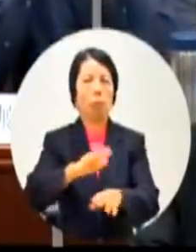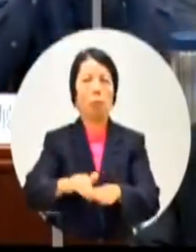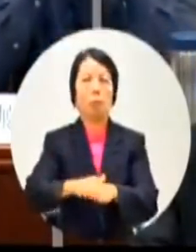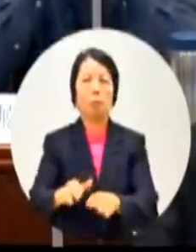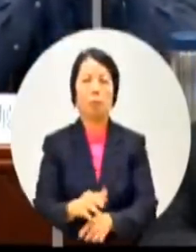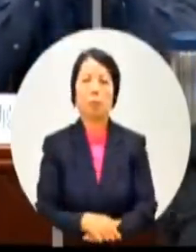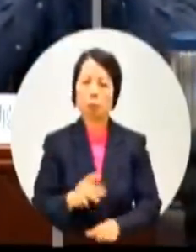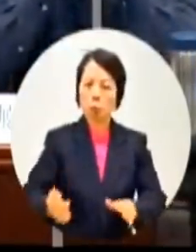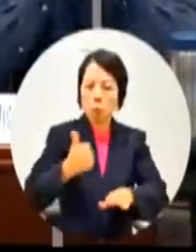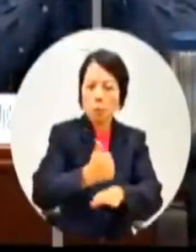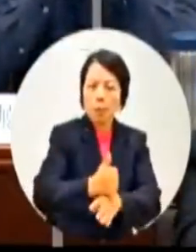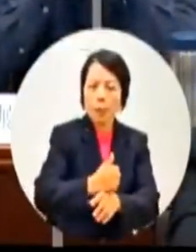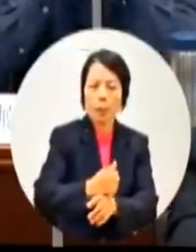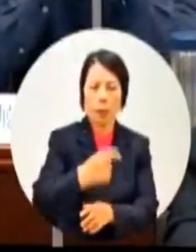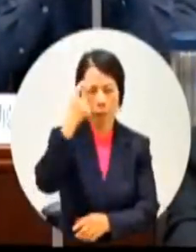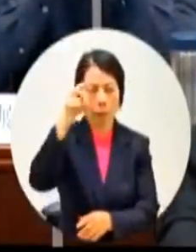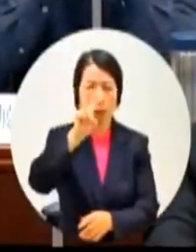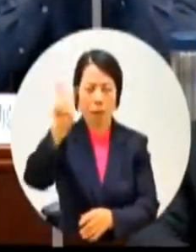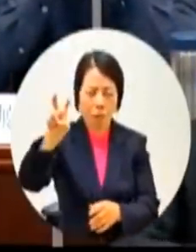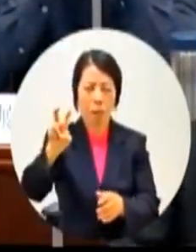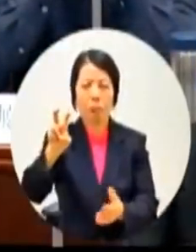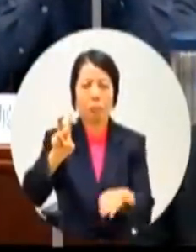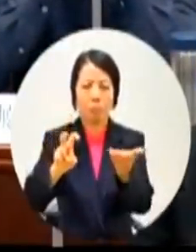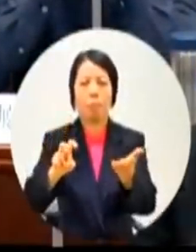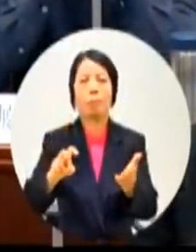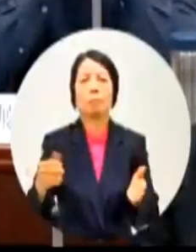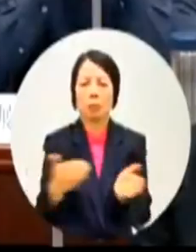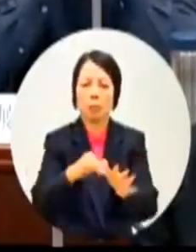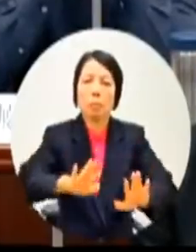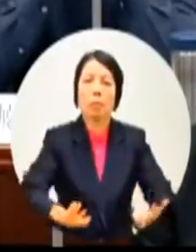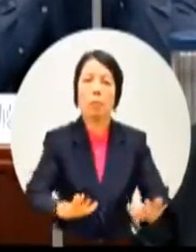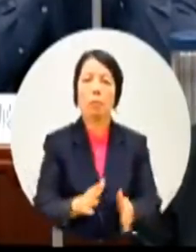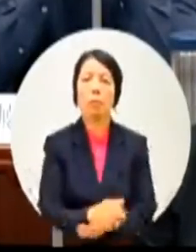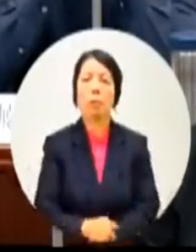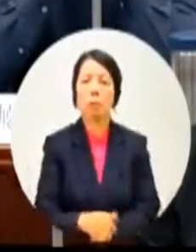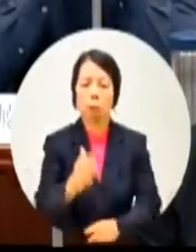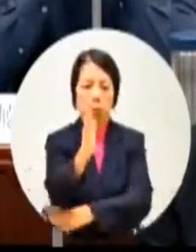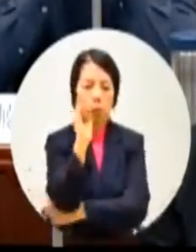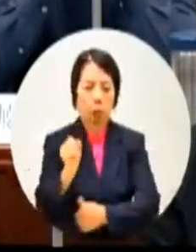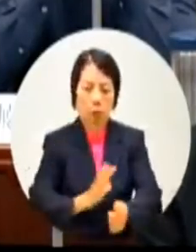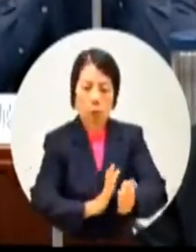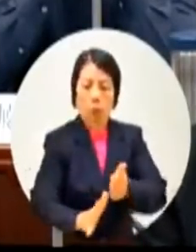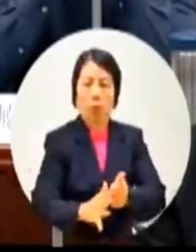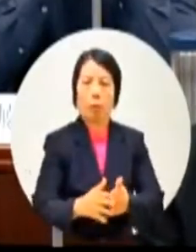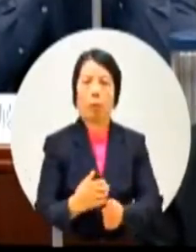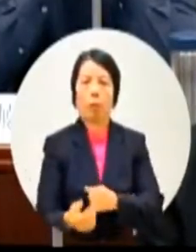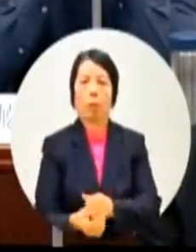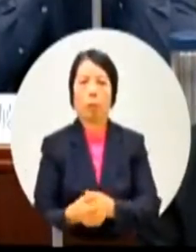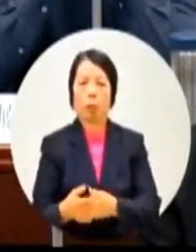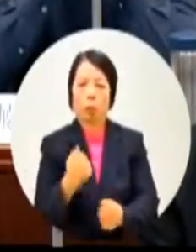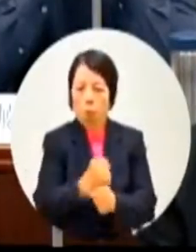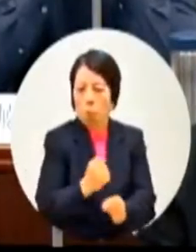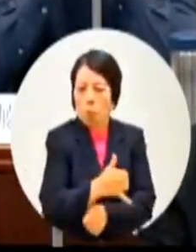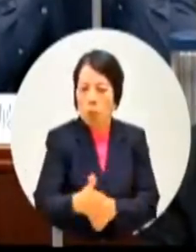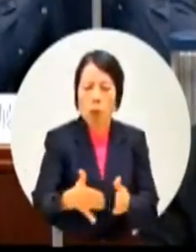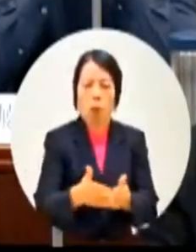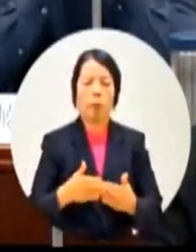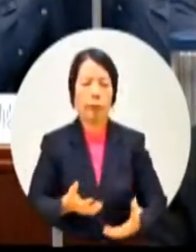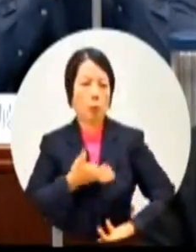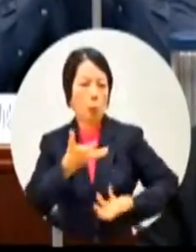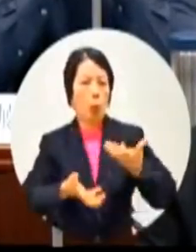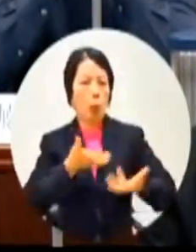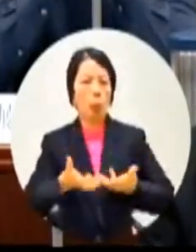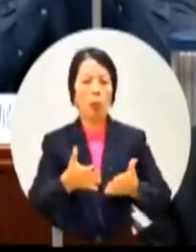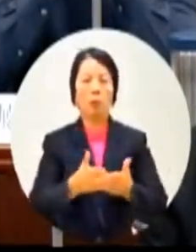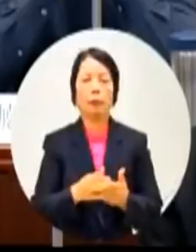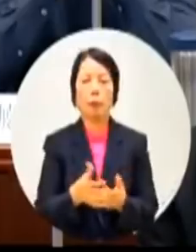队、所有市政府的员工都讲，让我们热情，让我们不分彼此，让我们一定要一心一意为市民打